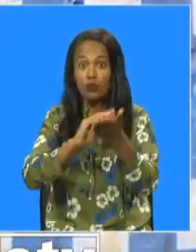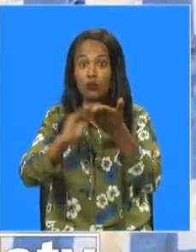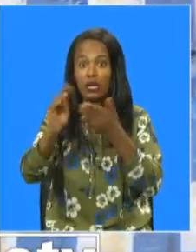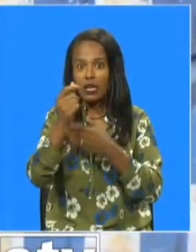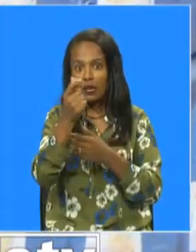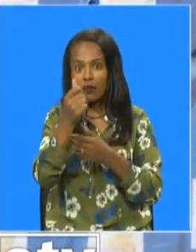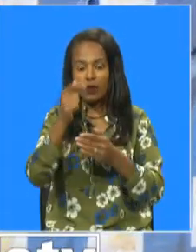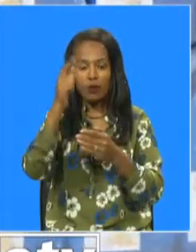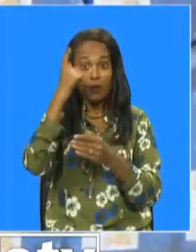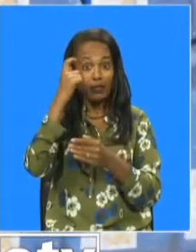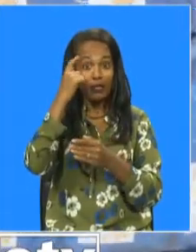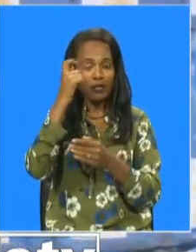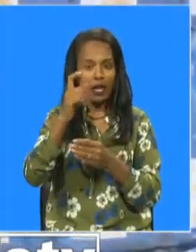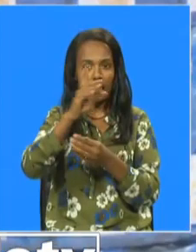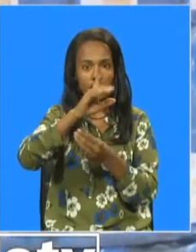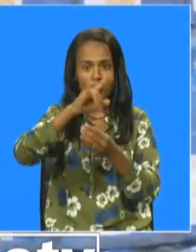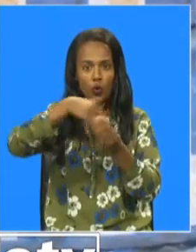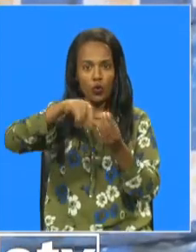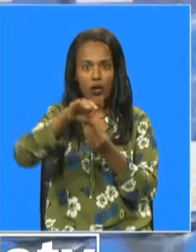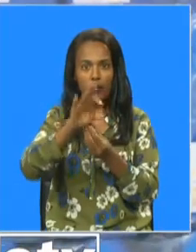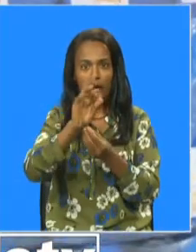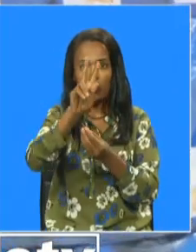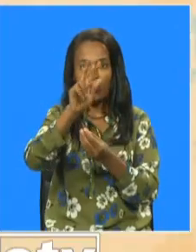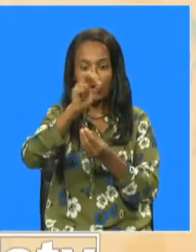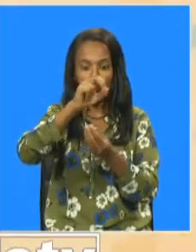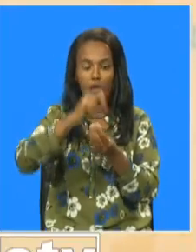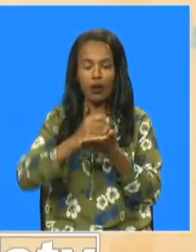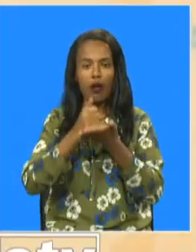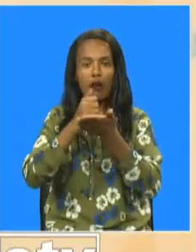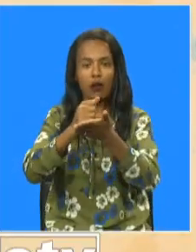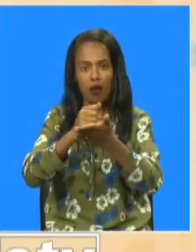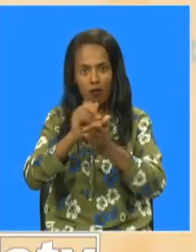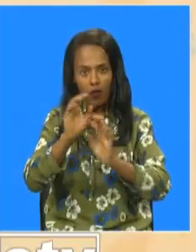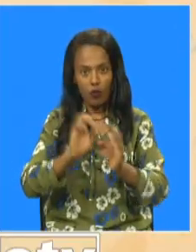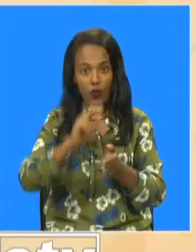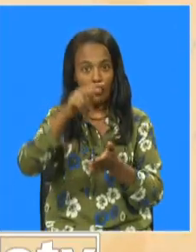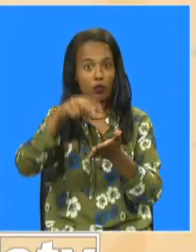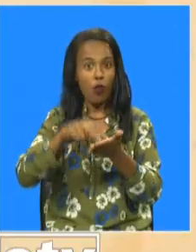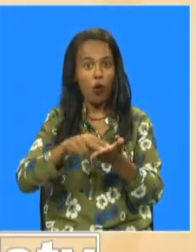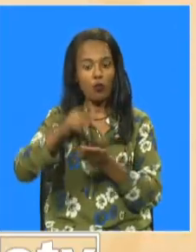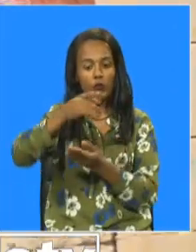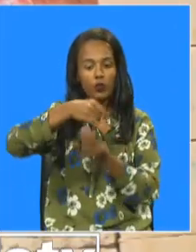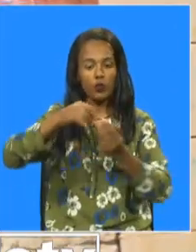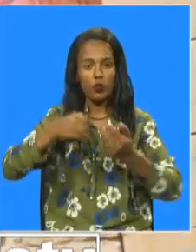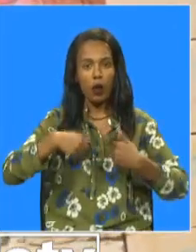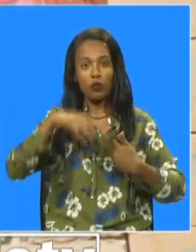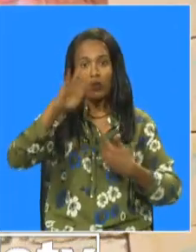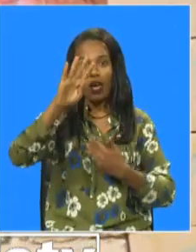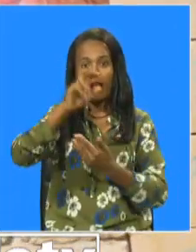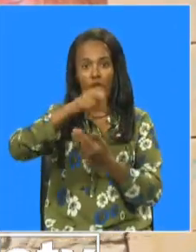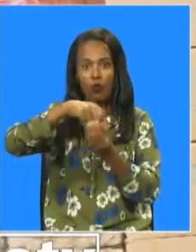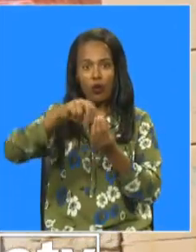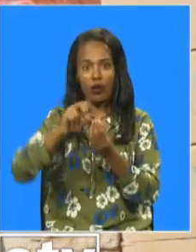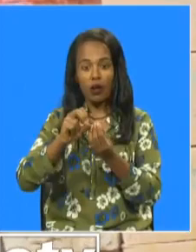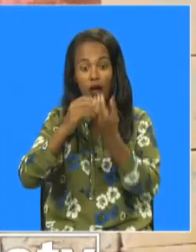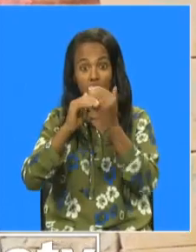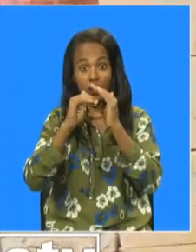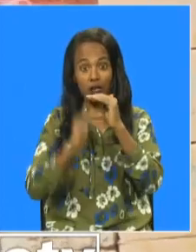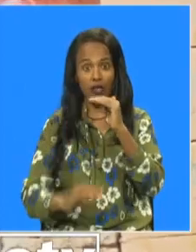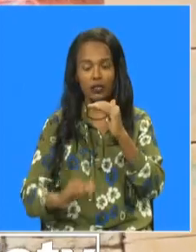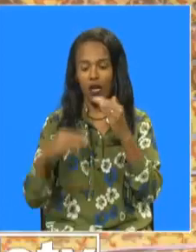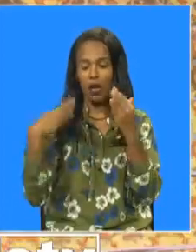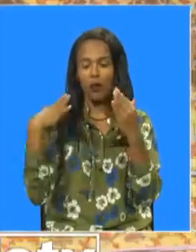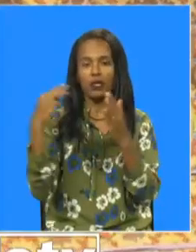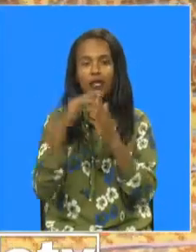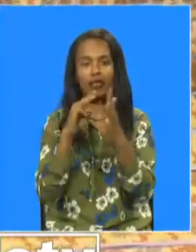ብር በትግራይ ክልል ደቡባዊ ምስራቅ ዞን ለሚገኙ ሁለት ወረዳዎች ድጋፍ አድርጓል። ተቋሙ በዞኑ ባሉት አራት ወረዳዎች በደህንነት ቅነሳና